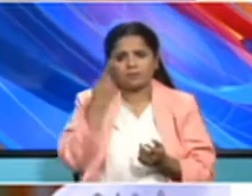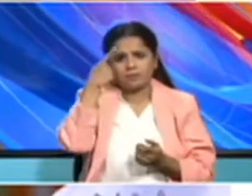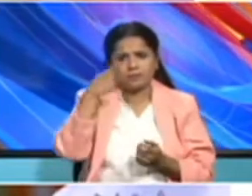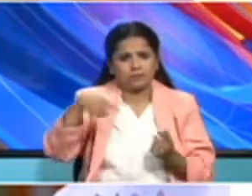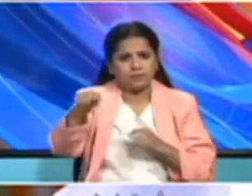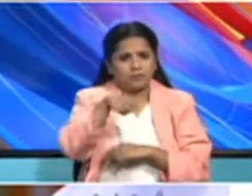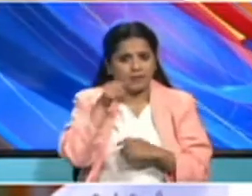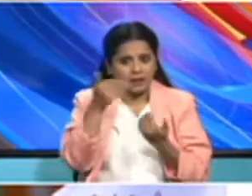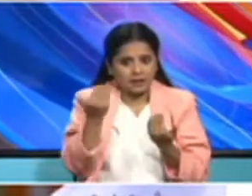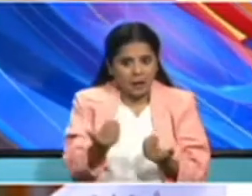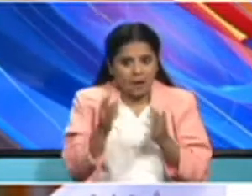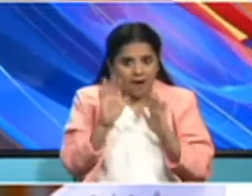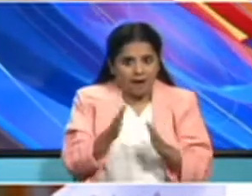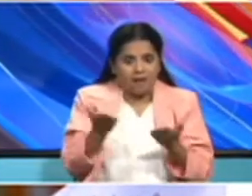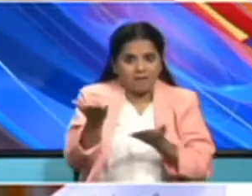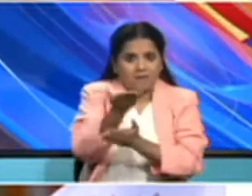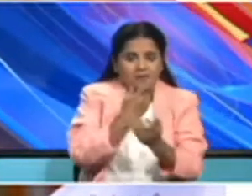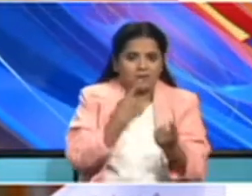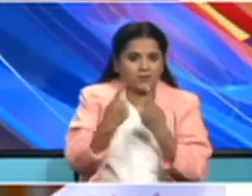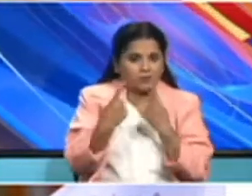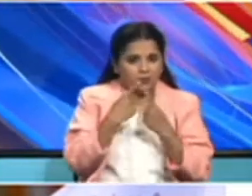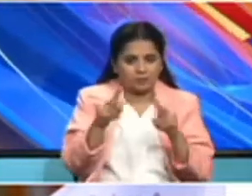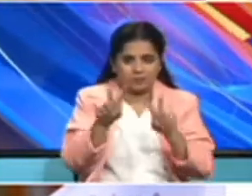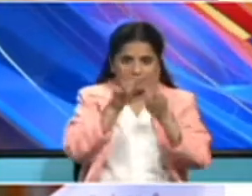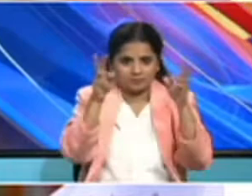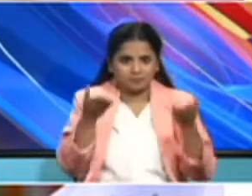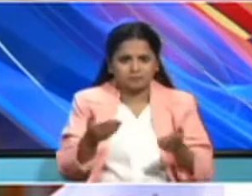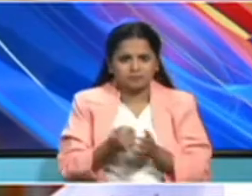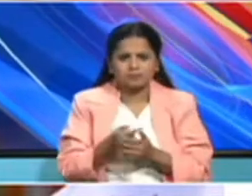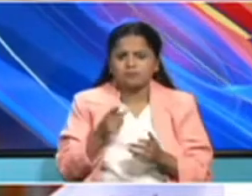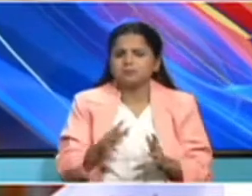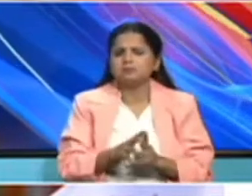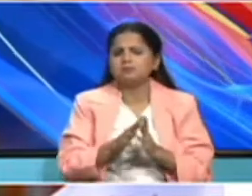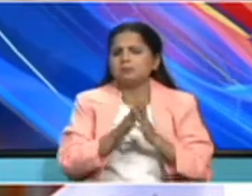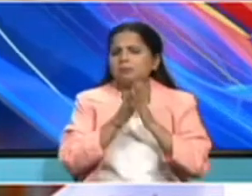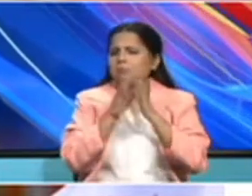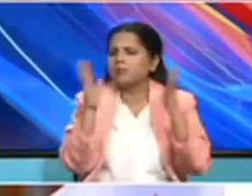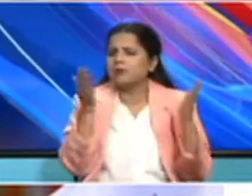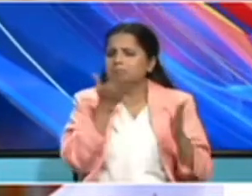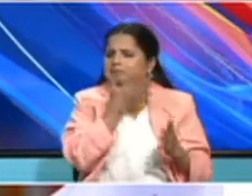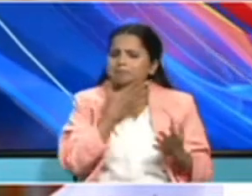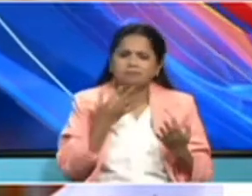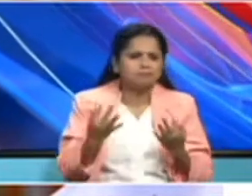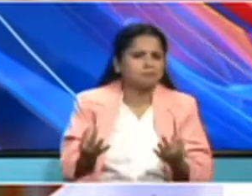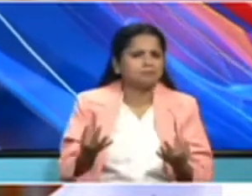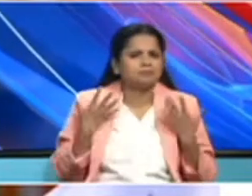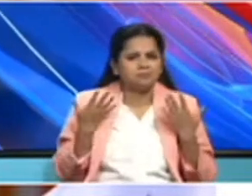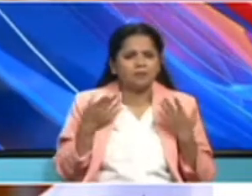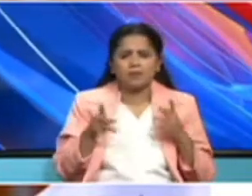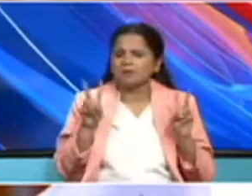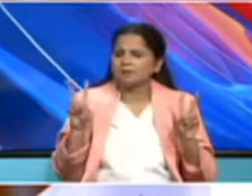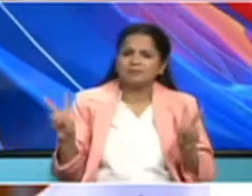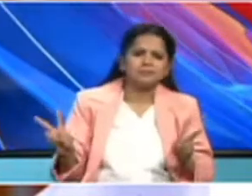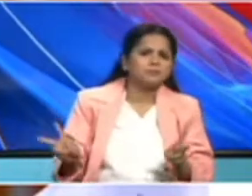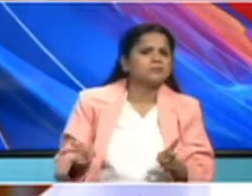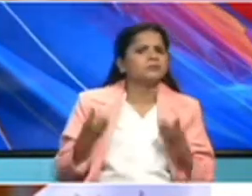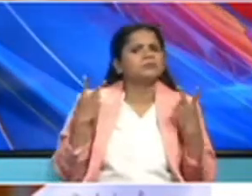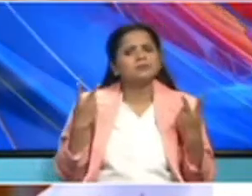कॉम्प्लेक्स में मौजूद है, इसकी विशालता और आधुनिकता भी